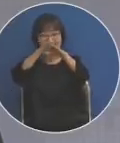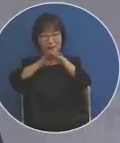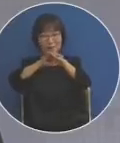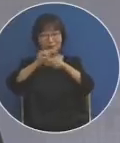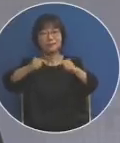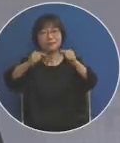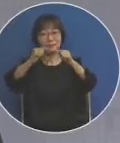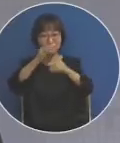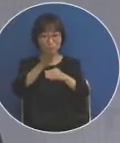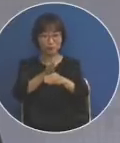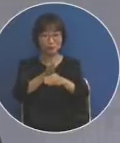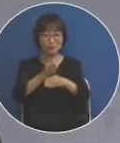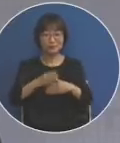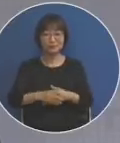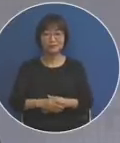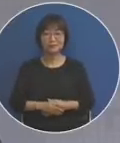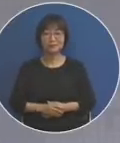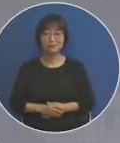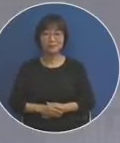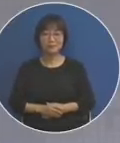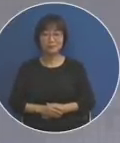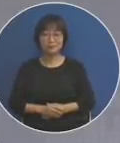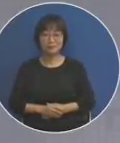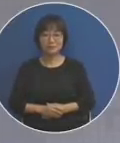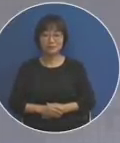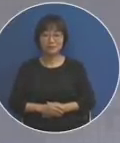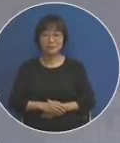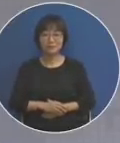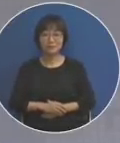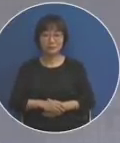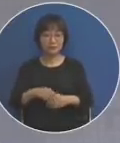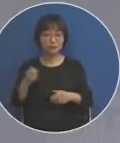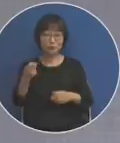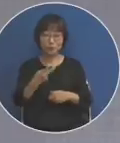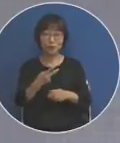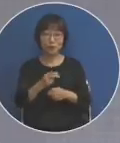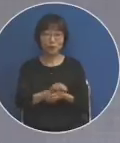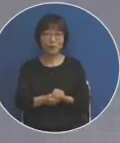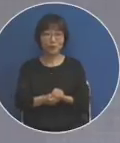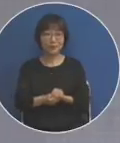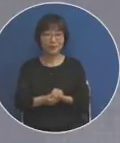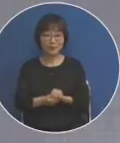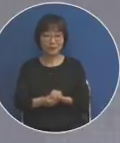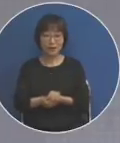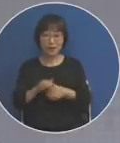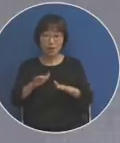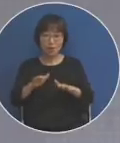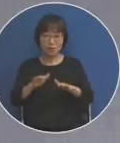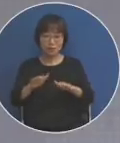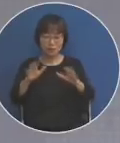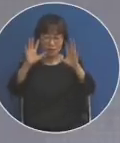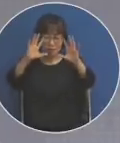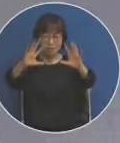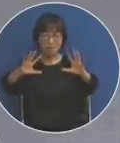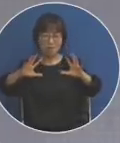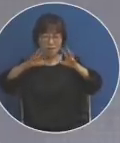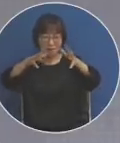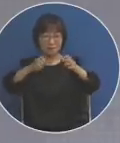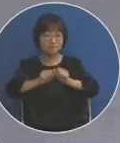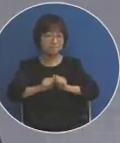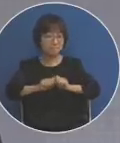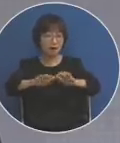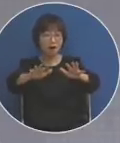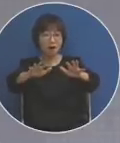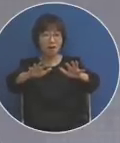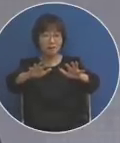places having this worship with us. 거기에 흩어져 있는 우리 가족들이 오늘 어떤 언약을 잡아야 될 것인가? These family